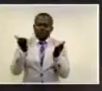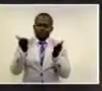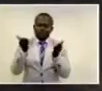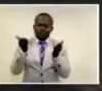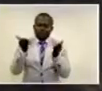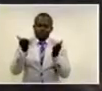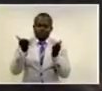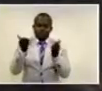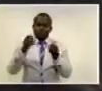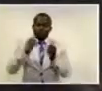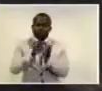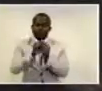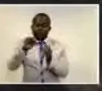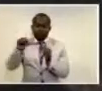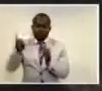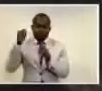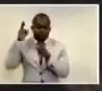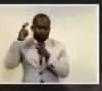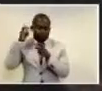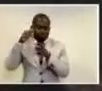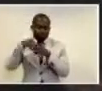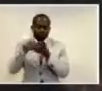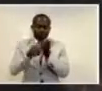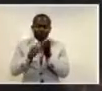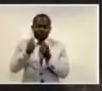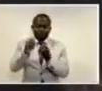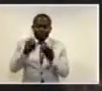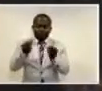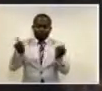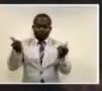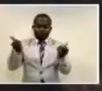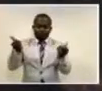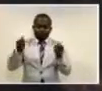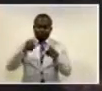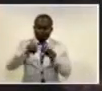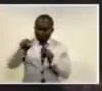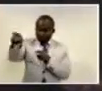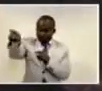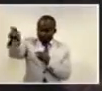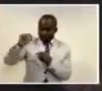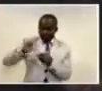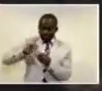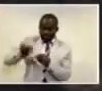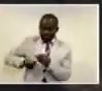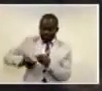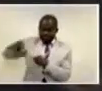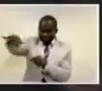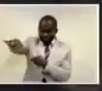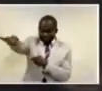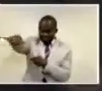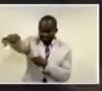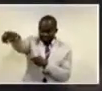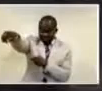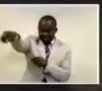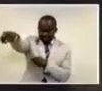hari n'uwundi nawe wumva ikibazo kibikemure musangeze uriya mudamu hariya